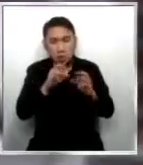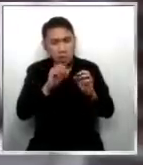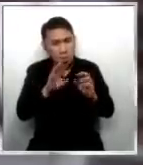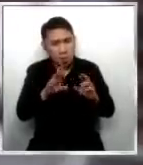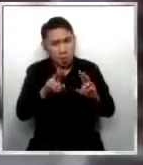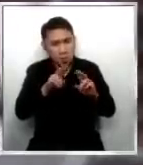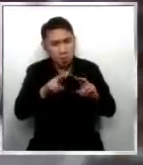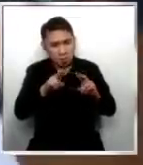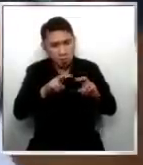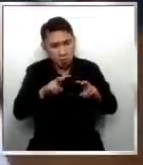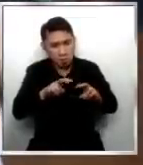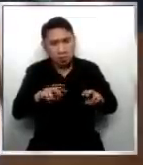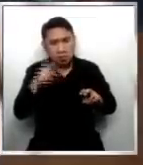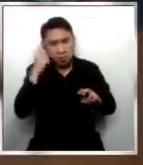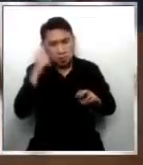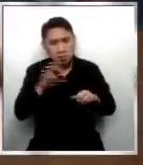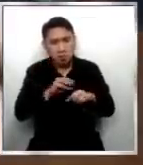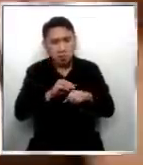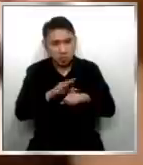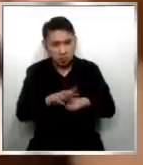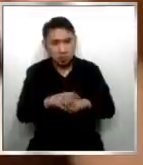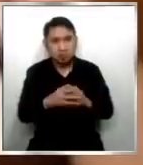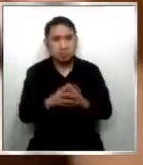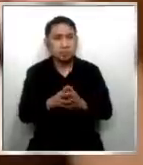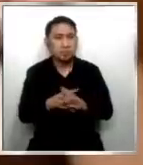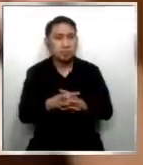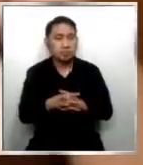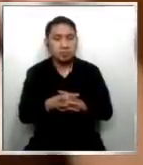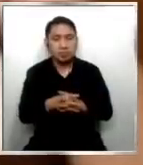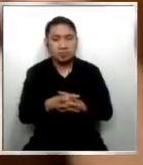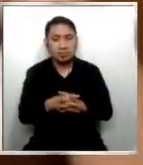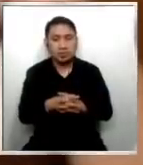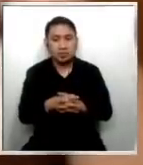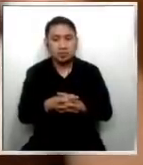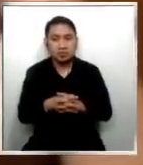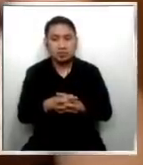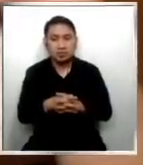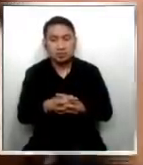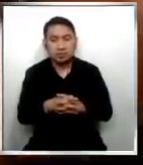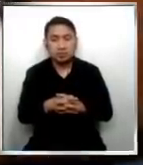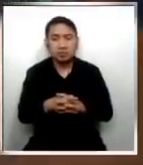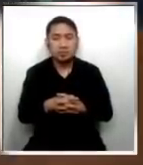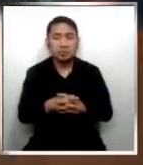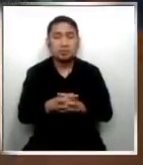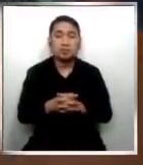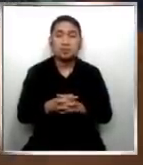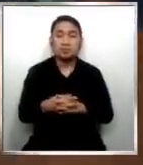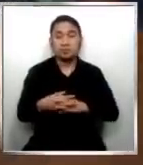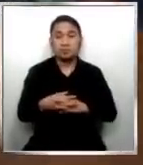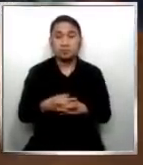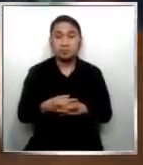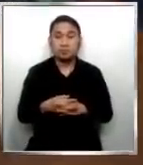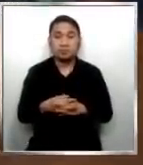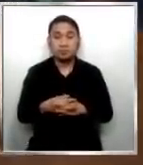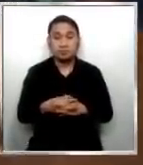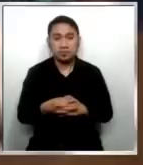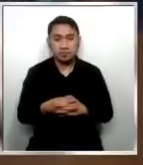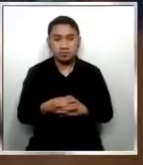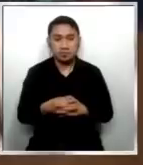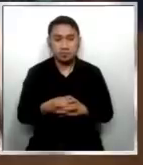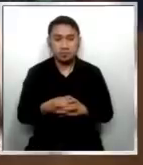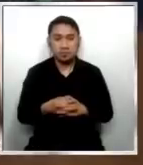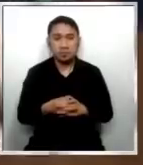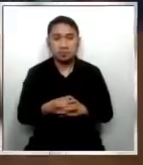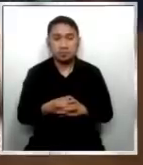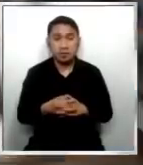sakit. Based on the virus sequence, can we correlate it with the severity of symptoms? For example, yung